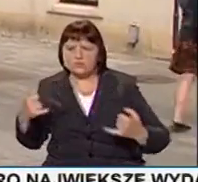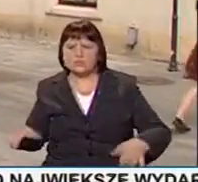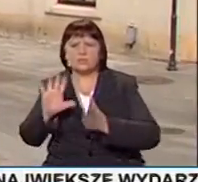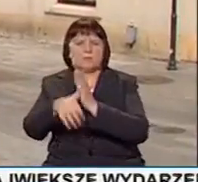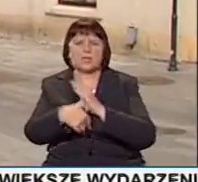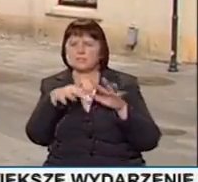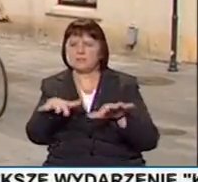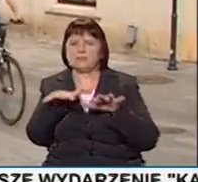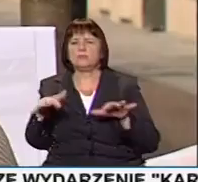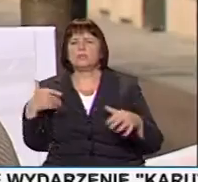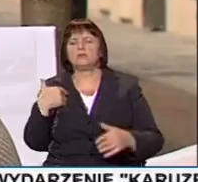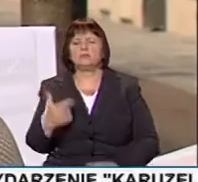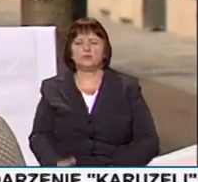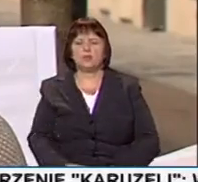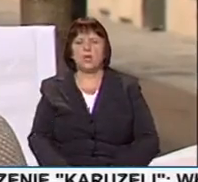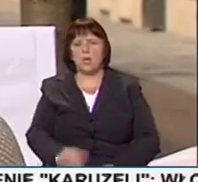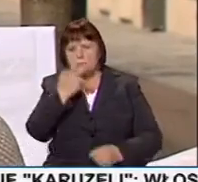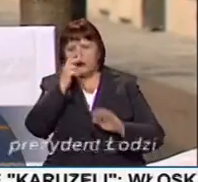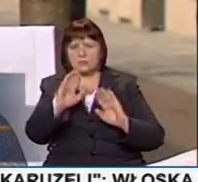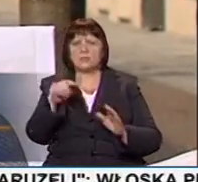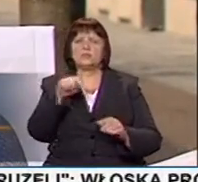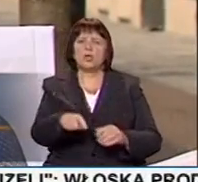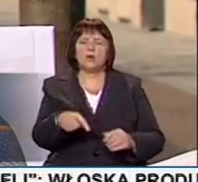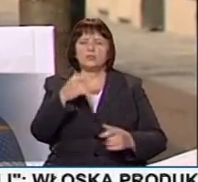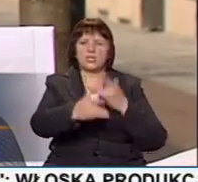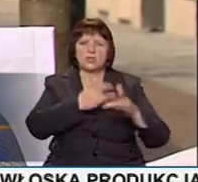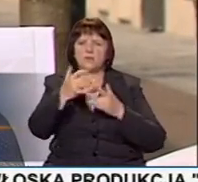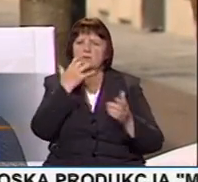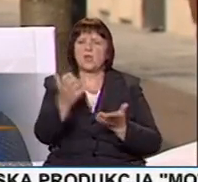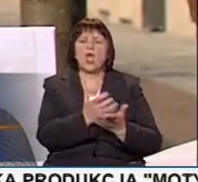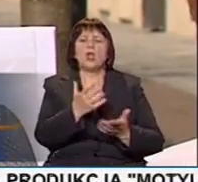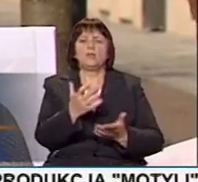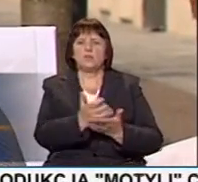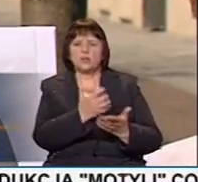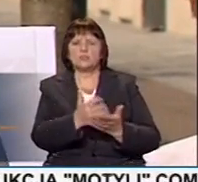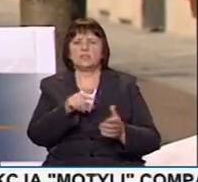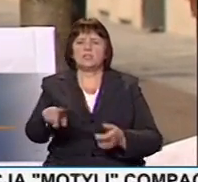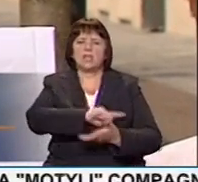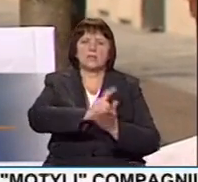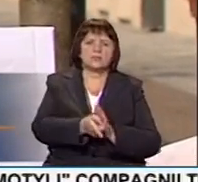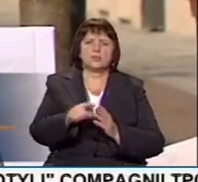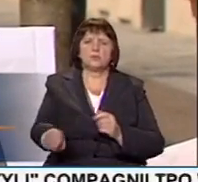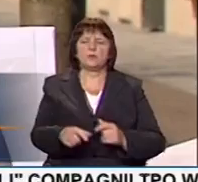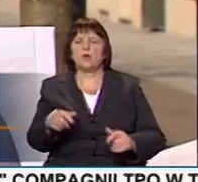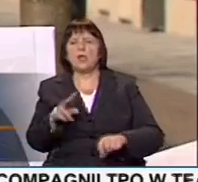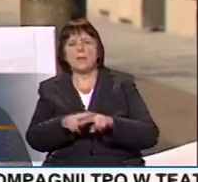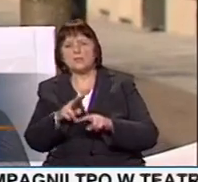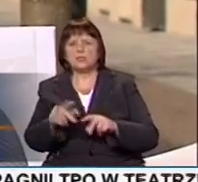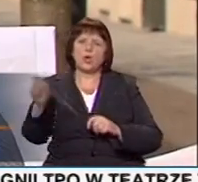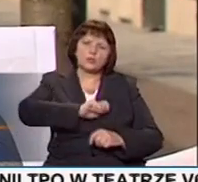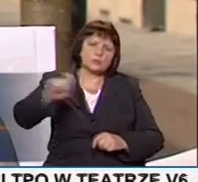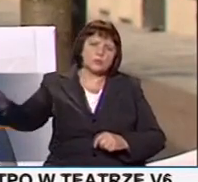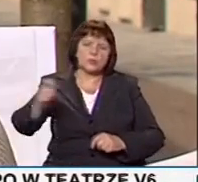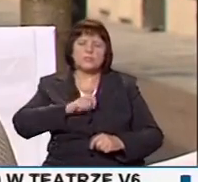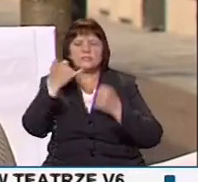nie była tak duża. Świadczy to o tym, że rower jest wykorzystywany jako szybkie narzędzie do skomunikowania się z